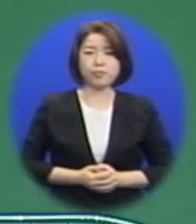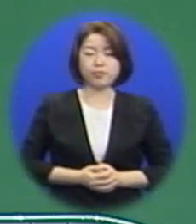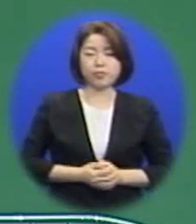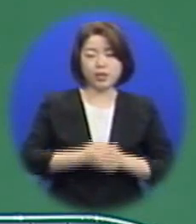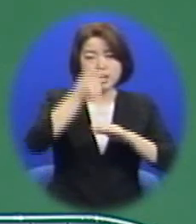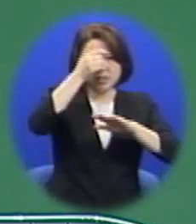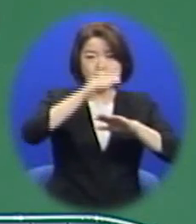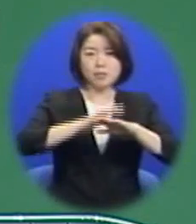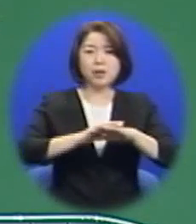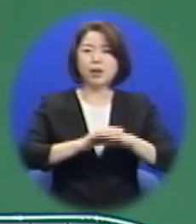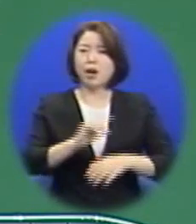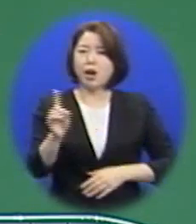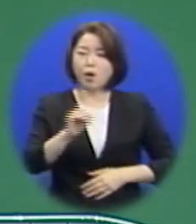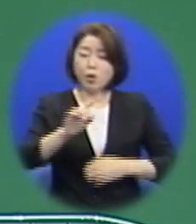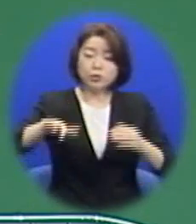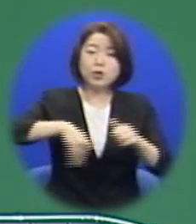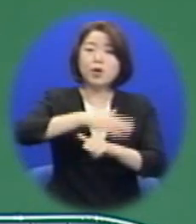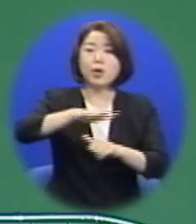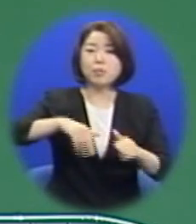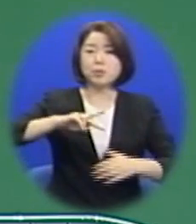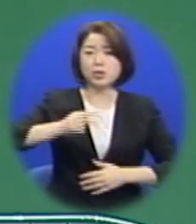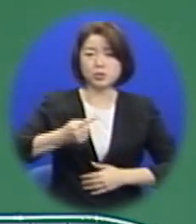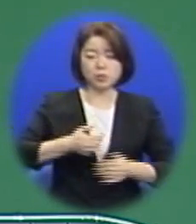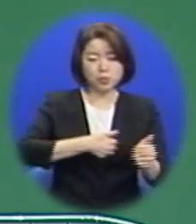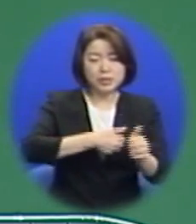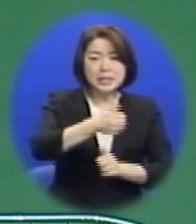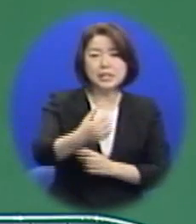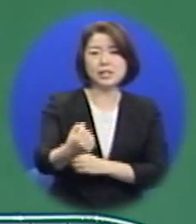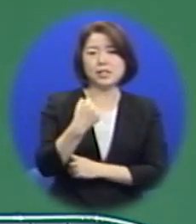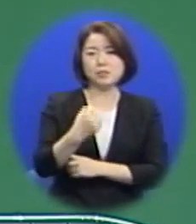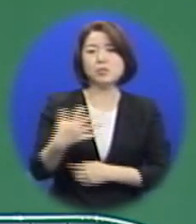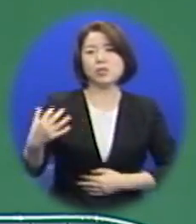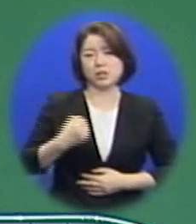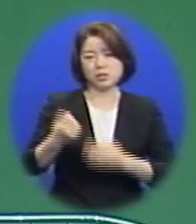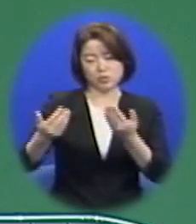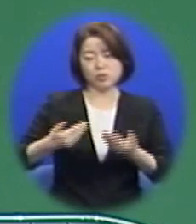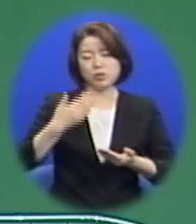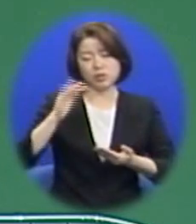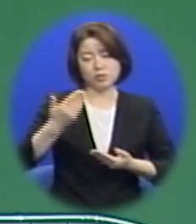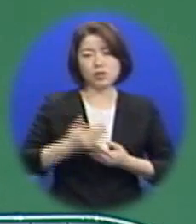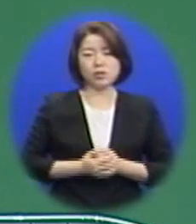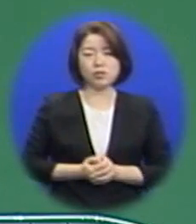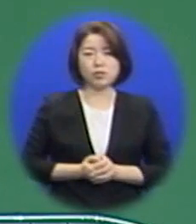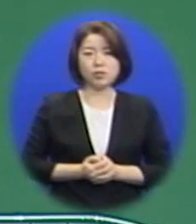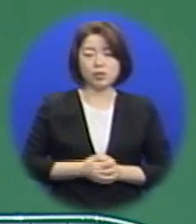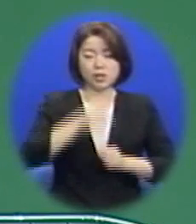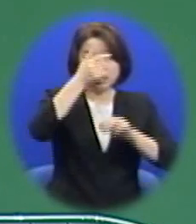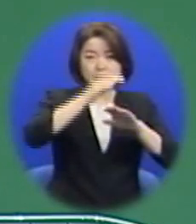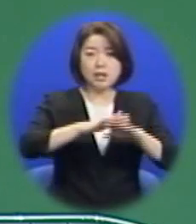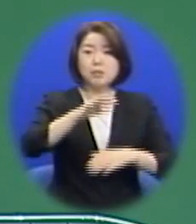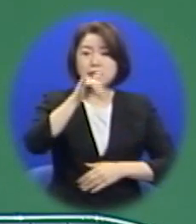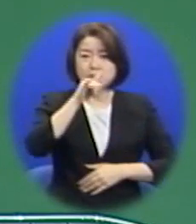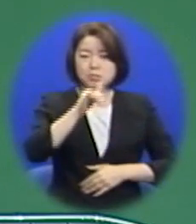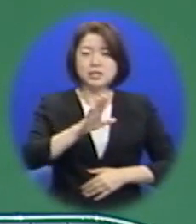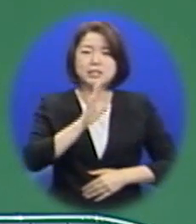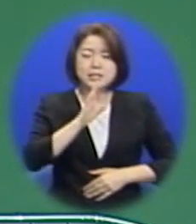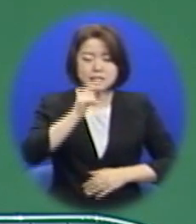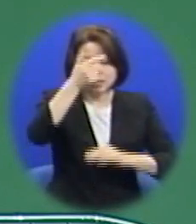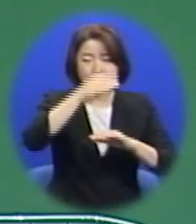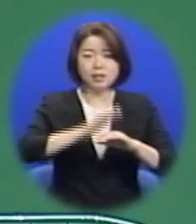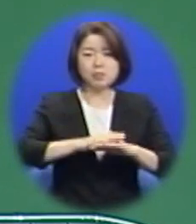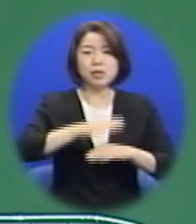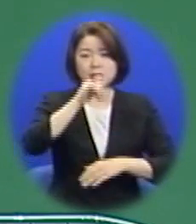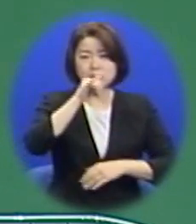예배가 어떤 형편에서도 이길 힘을 얻게 하는 것입니다. 예배가 있으면, 진짜 예배가